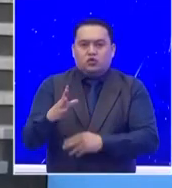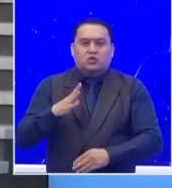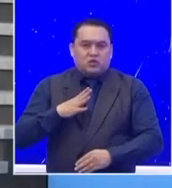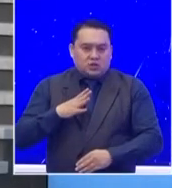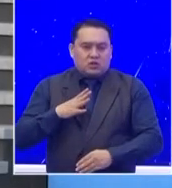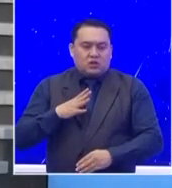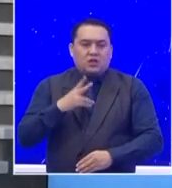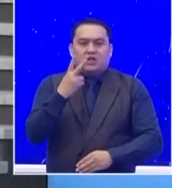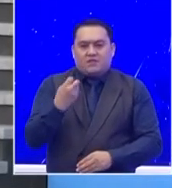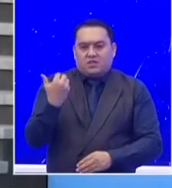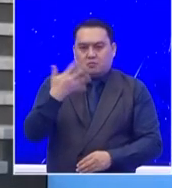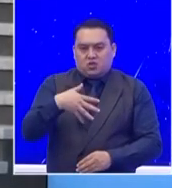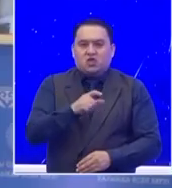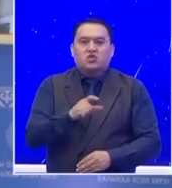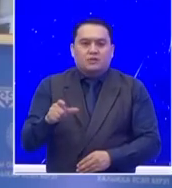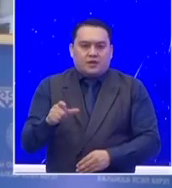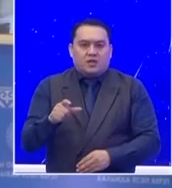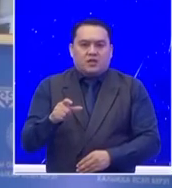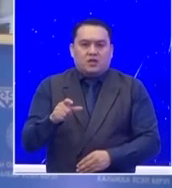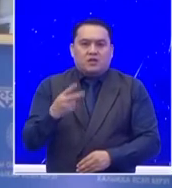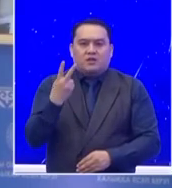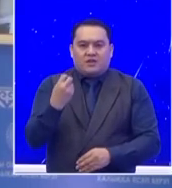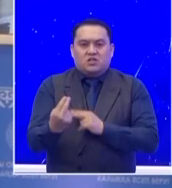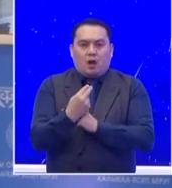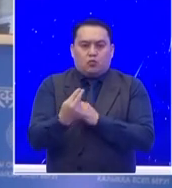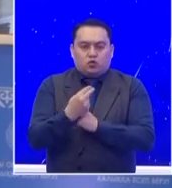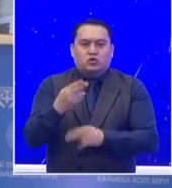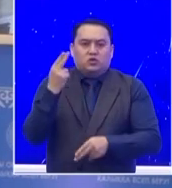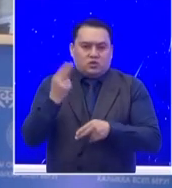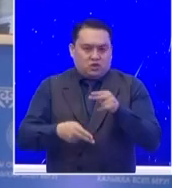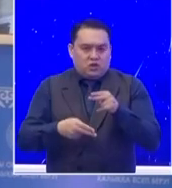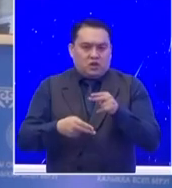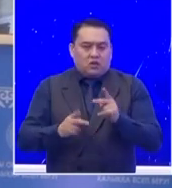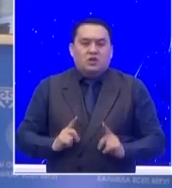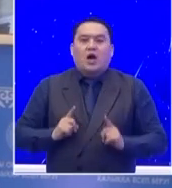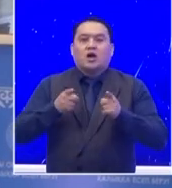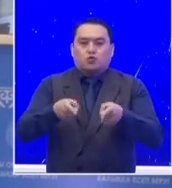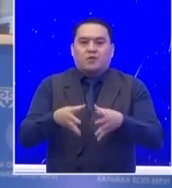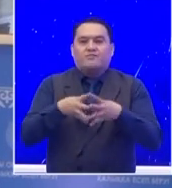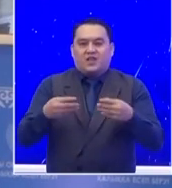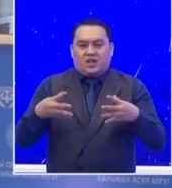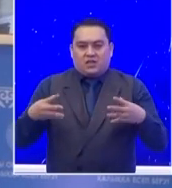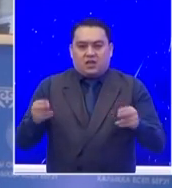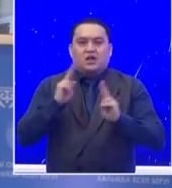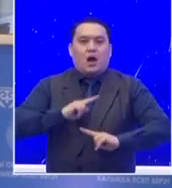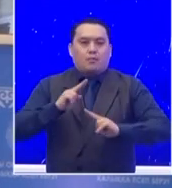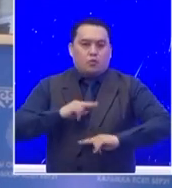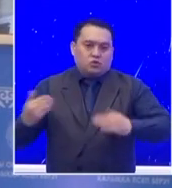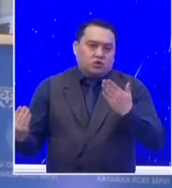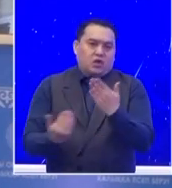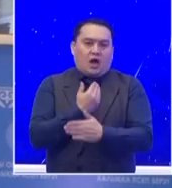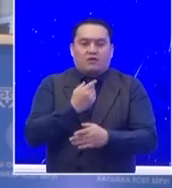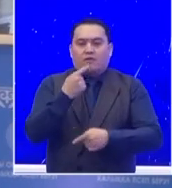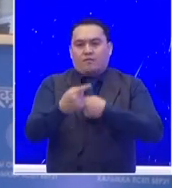Около 250 человек, мы 200 уже обучили. И вот с наступлением весны работа опять будет